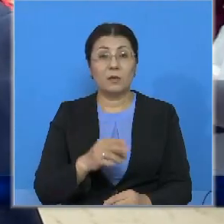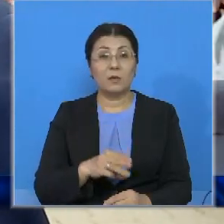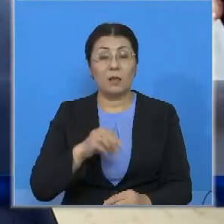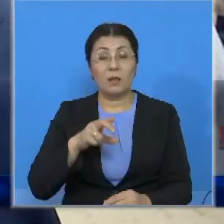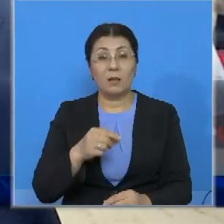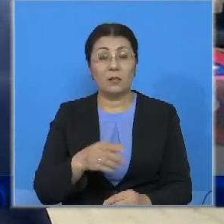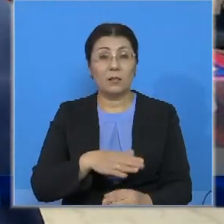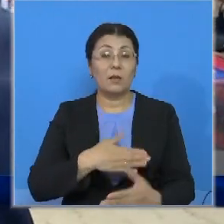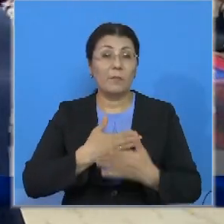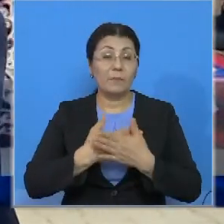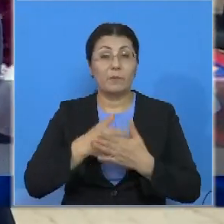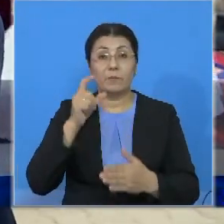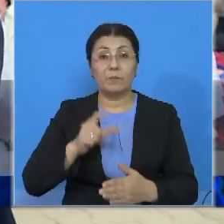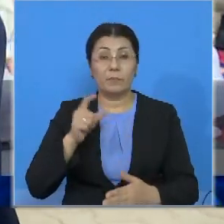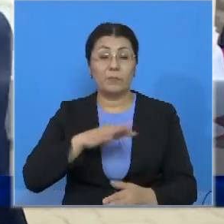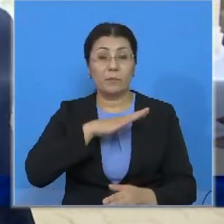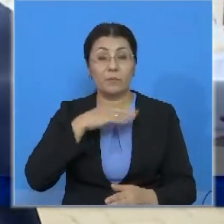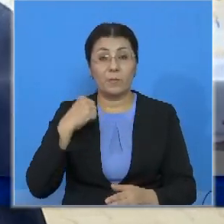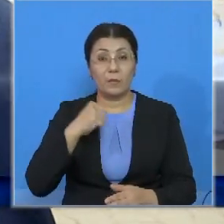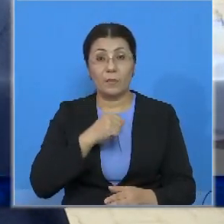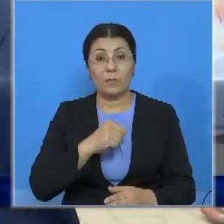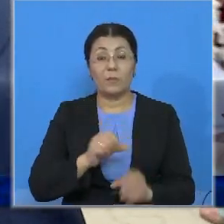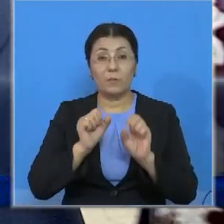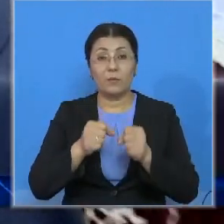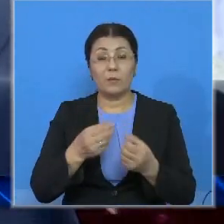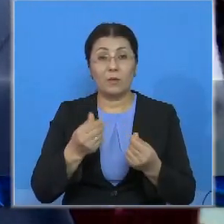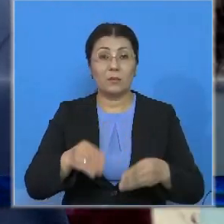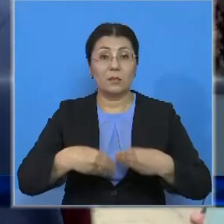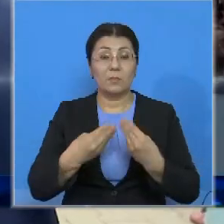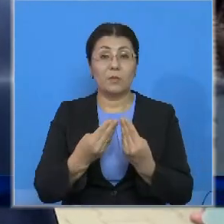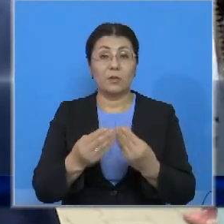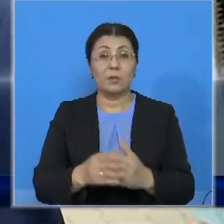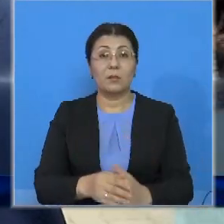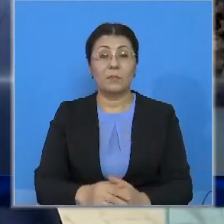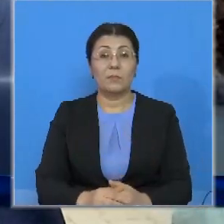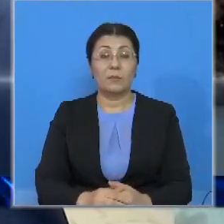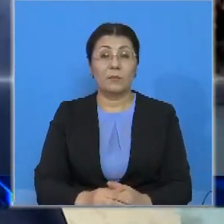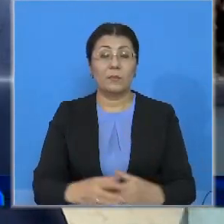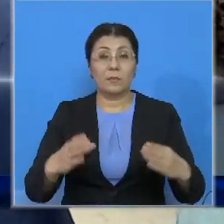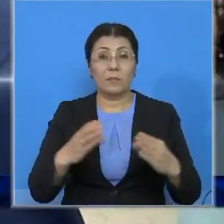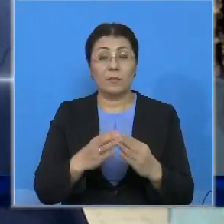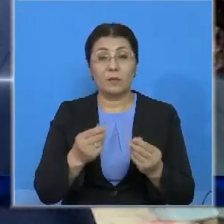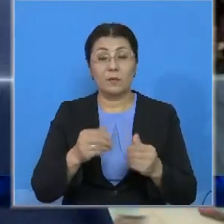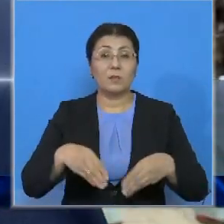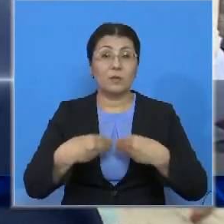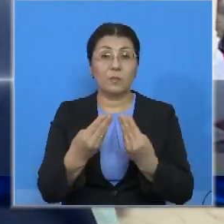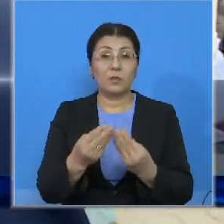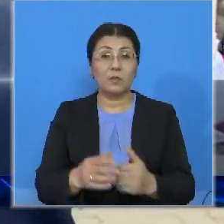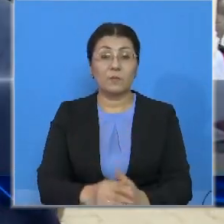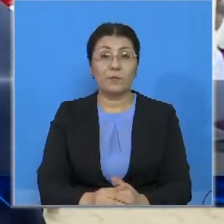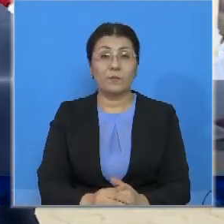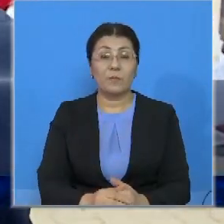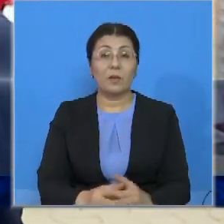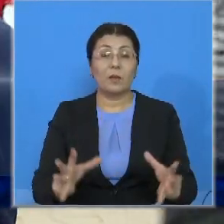берді. Қабиев Асхат 500 мың теңге берді. Дастан фермасы миллион теңге берді. Міне